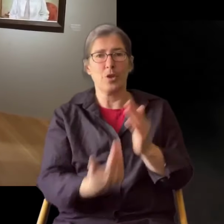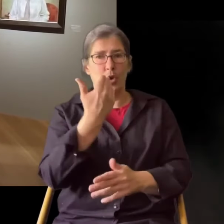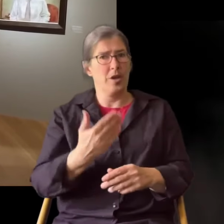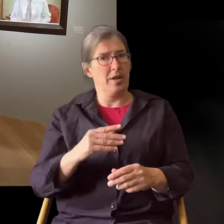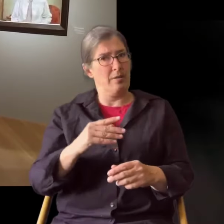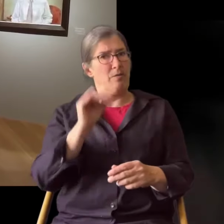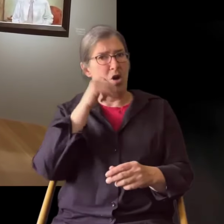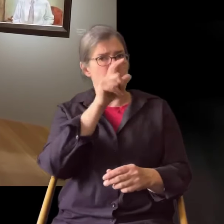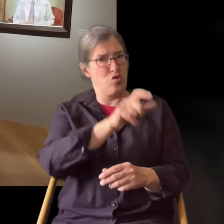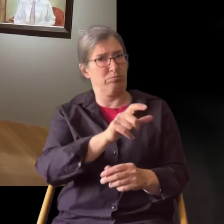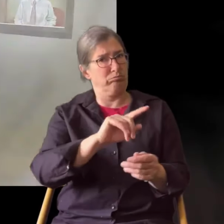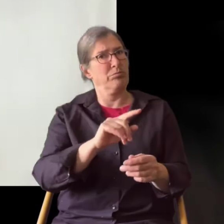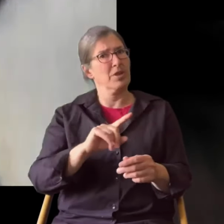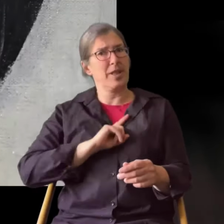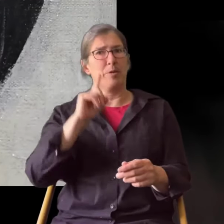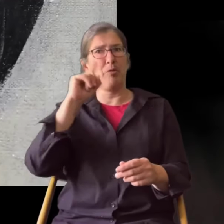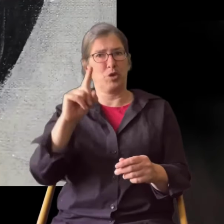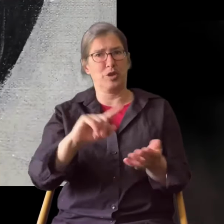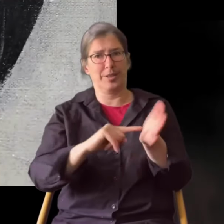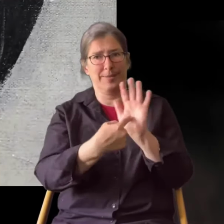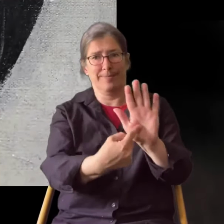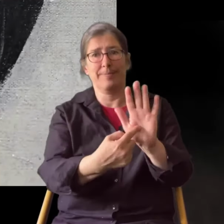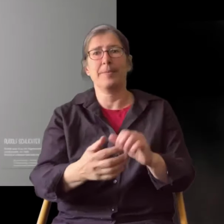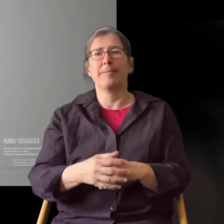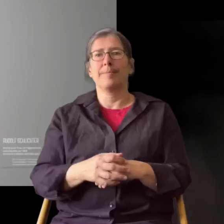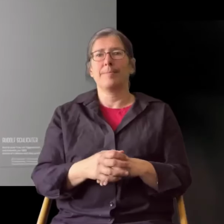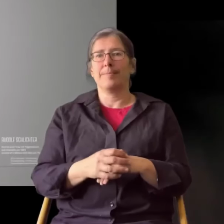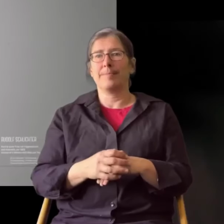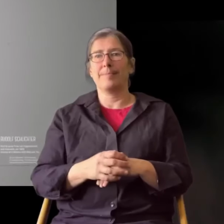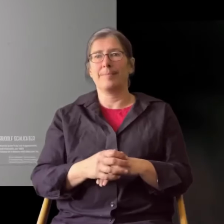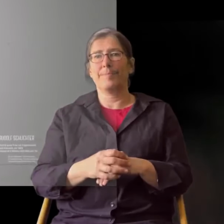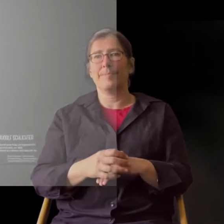Und sie zeigen ein neues, selbstbewusstes Frauenbild.